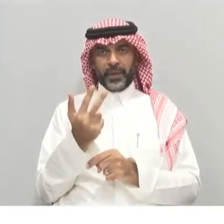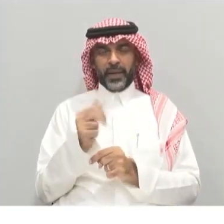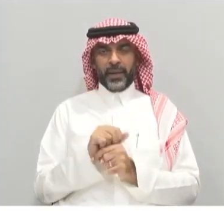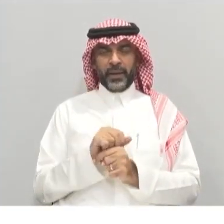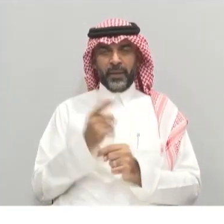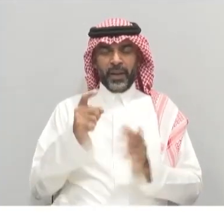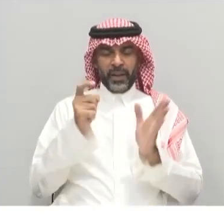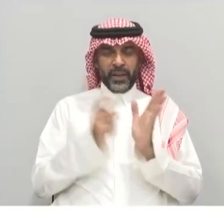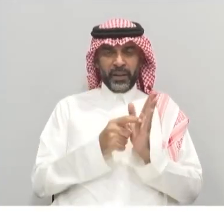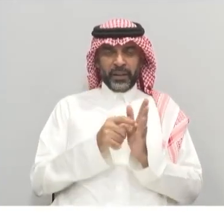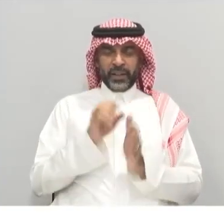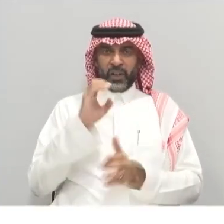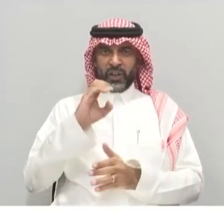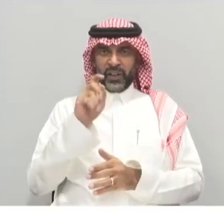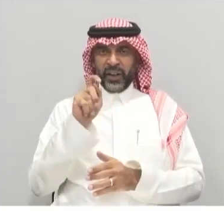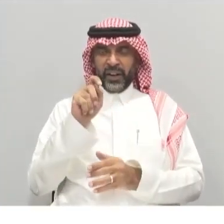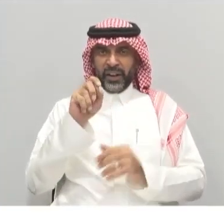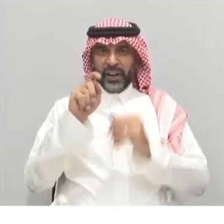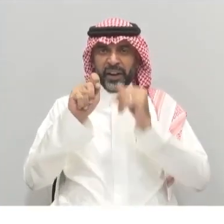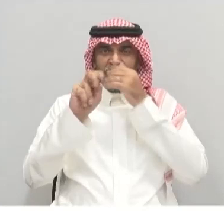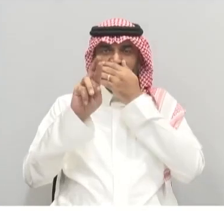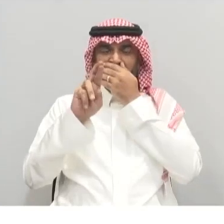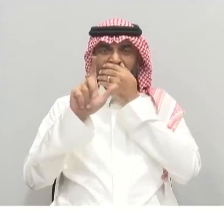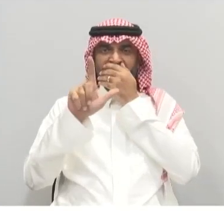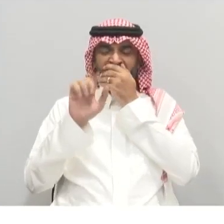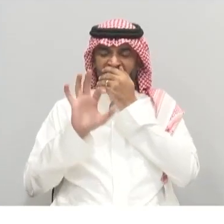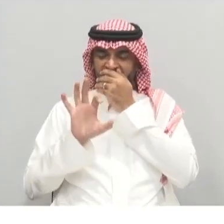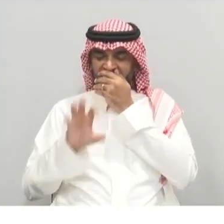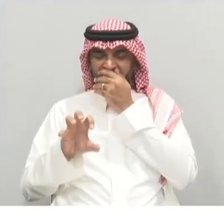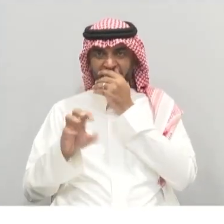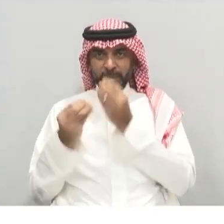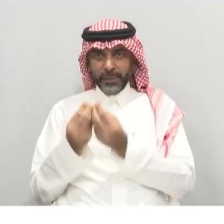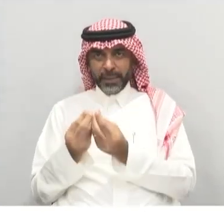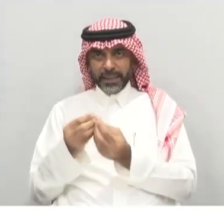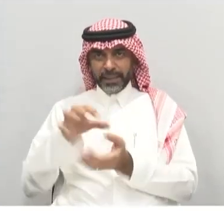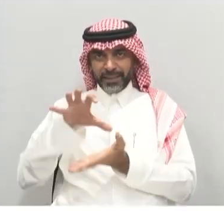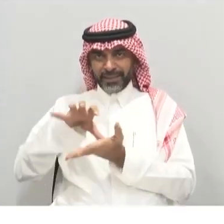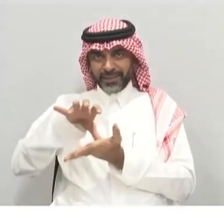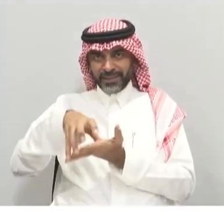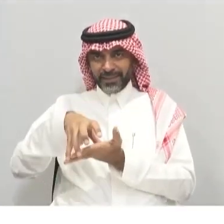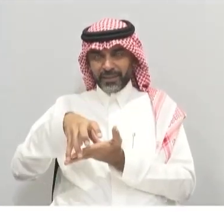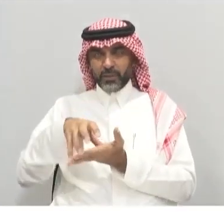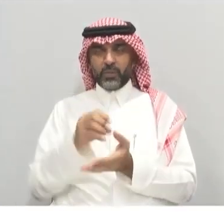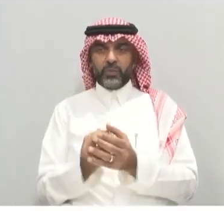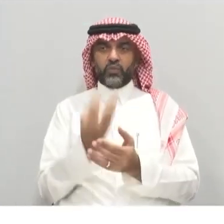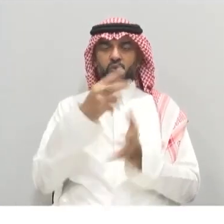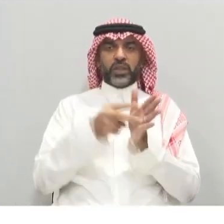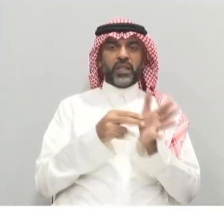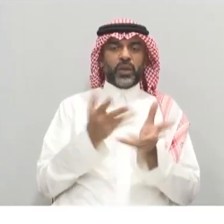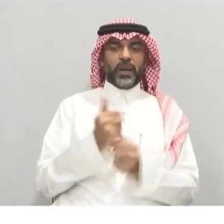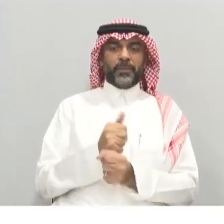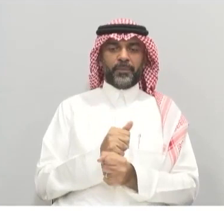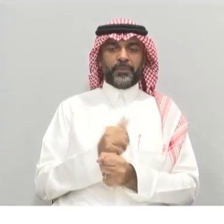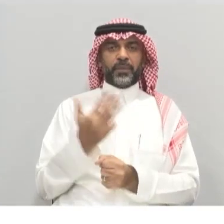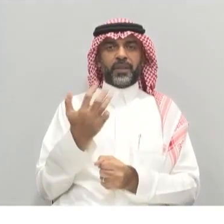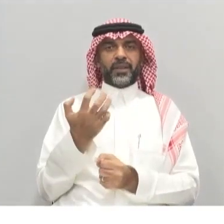ونضغط على مفتاح كنترول زائد انتر من لوحه المفاتيح وستظهر النتيجه مباشره بالخليه المدمجه